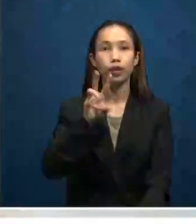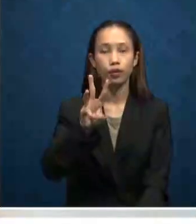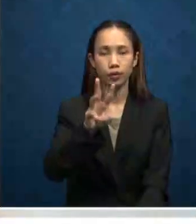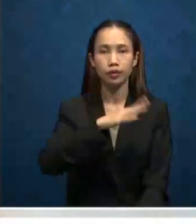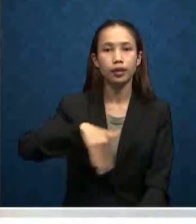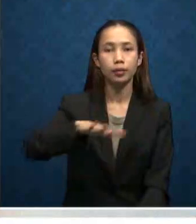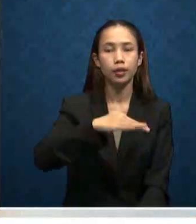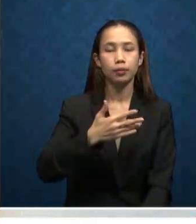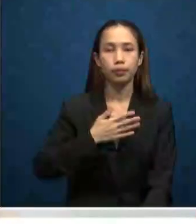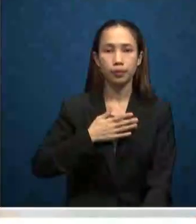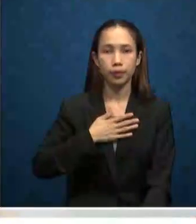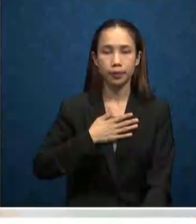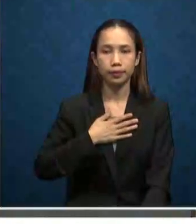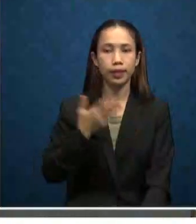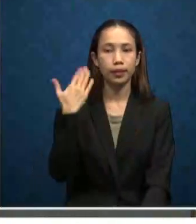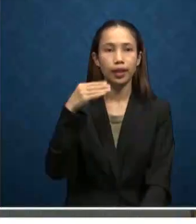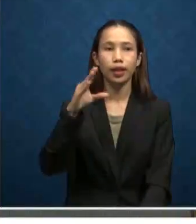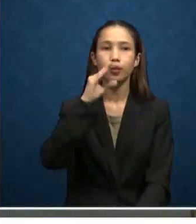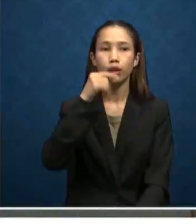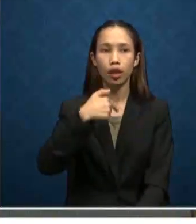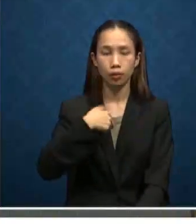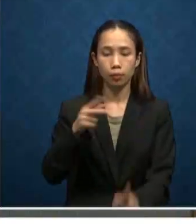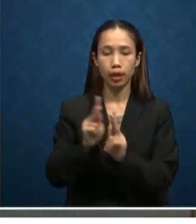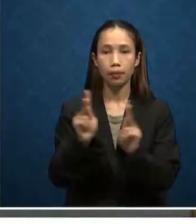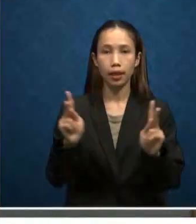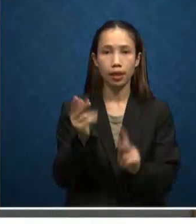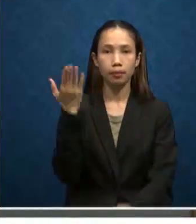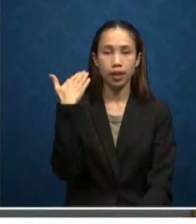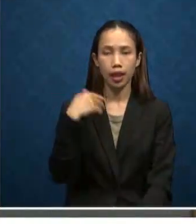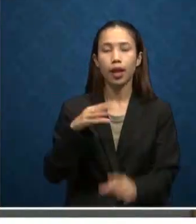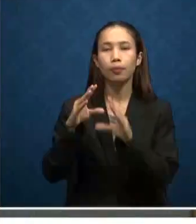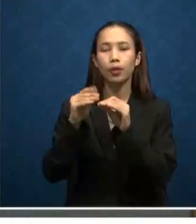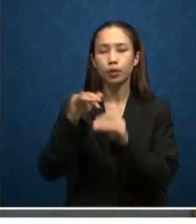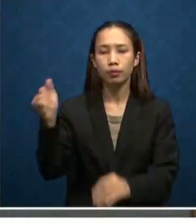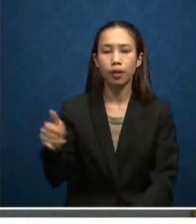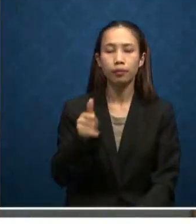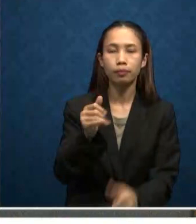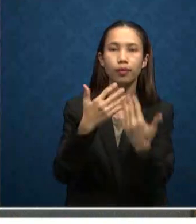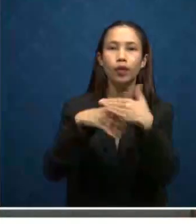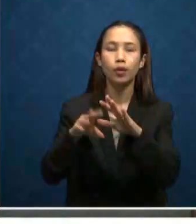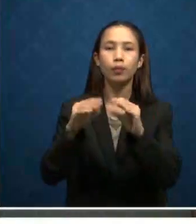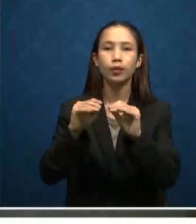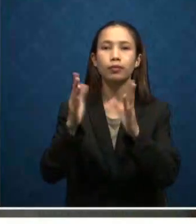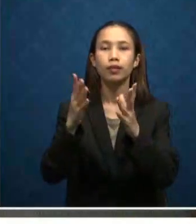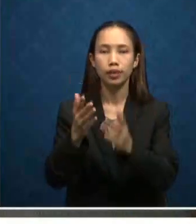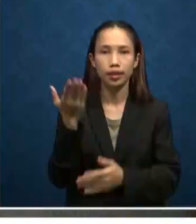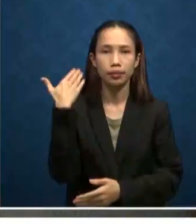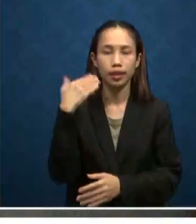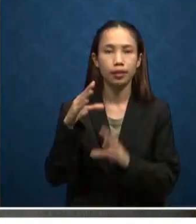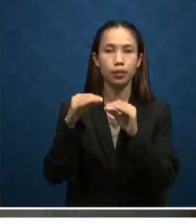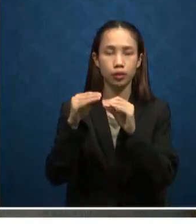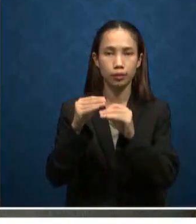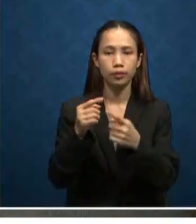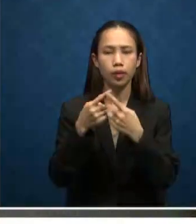านะที่ถูกพาดพิงแล้วก็เป็นกรรมาธิการแต่สักครู่นี้มีประชุมเลยไม่ได้ขึ้นไปร่วมประชุมกับทางท่านประธานเสรี